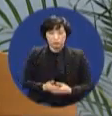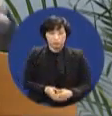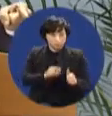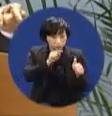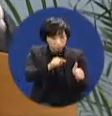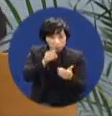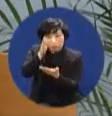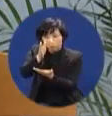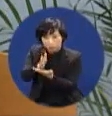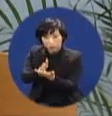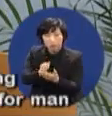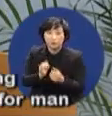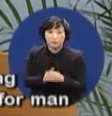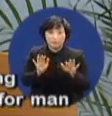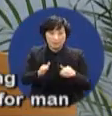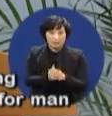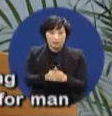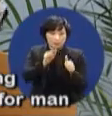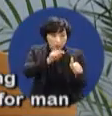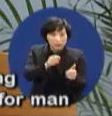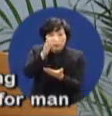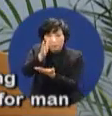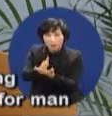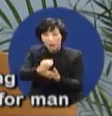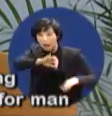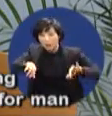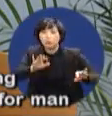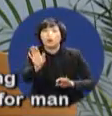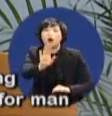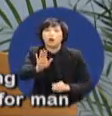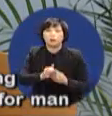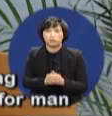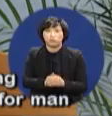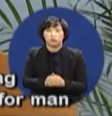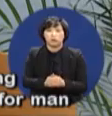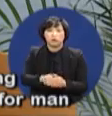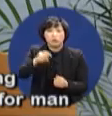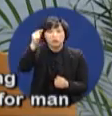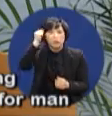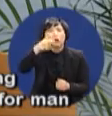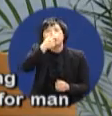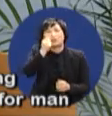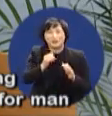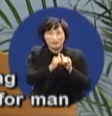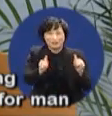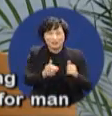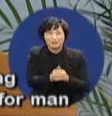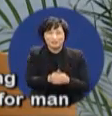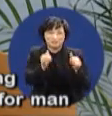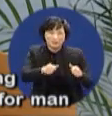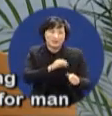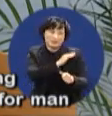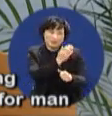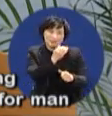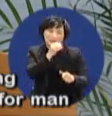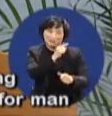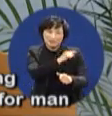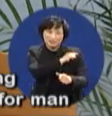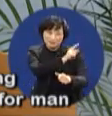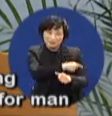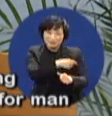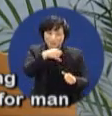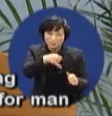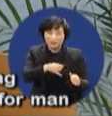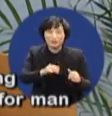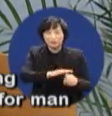이래라 저래라 하라 하지 마라 간섭이 아니라 지각이 없는 인간 판단이 없는 인간 옳은지